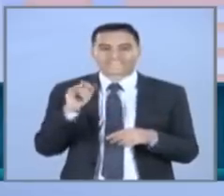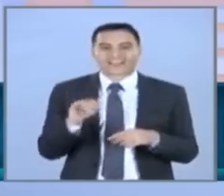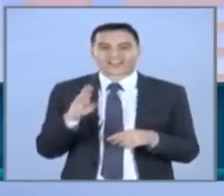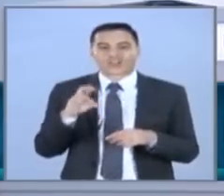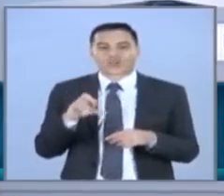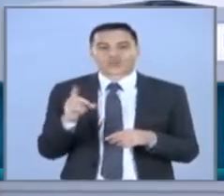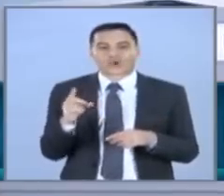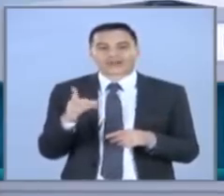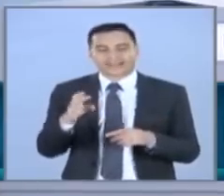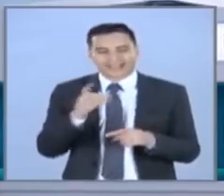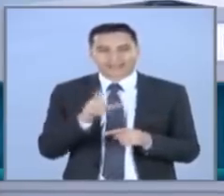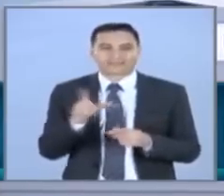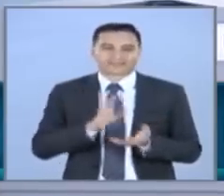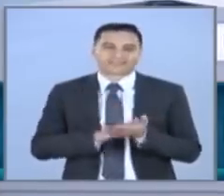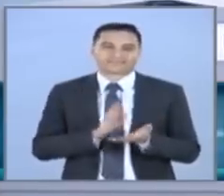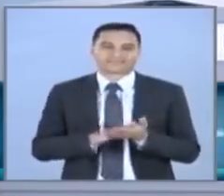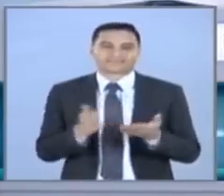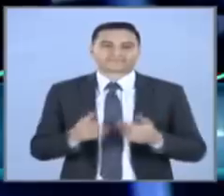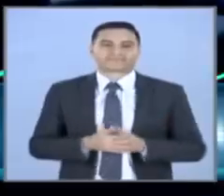اجابه صحيحه.